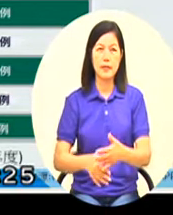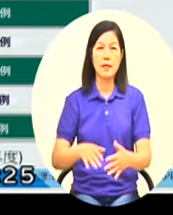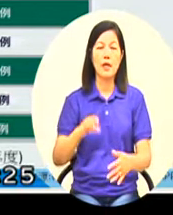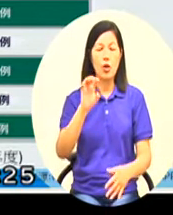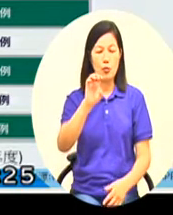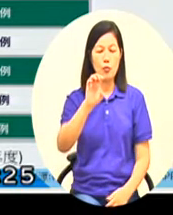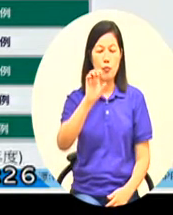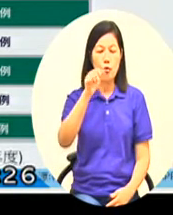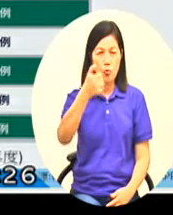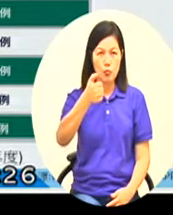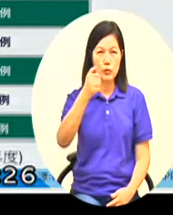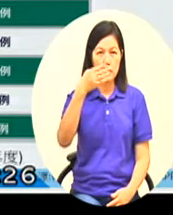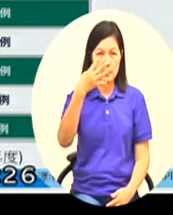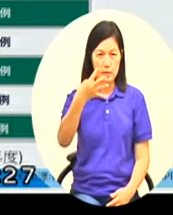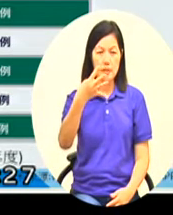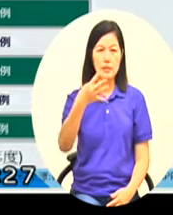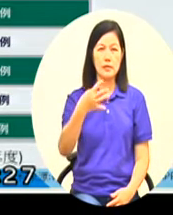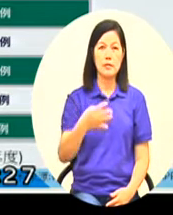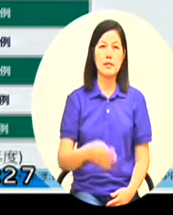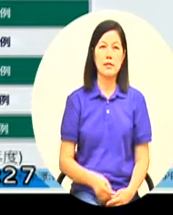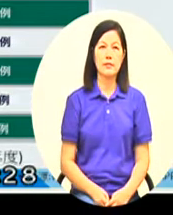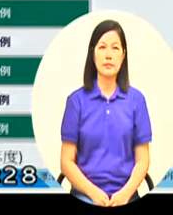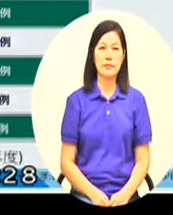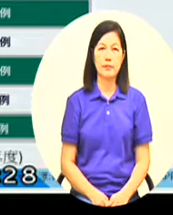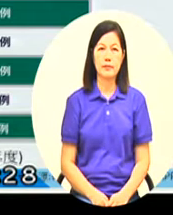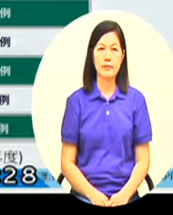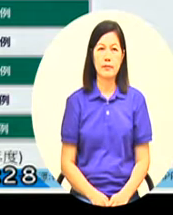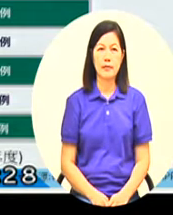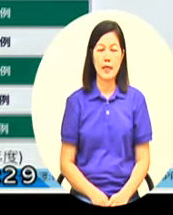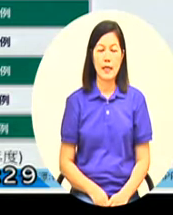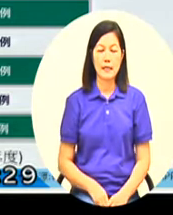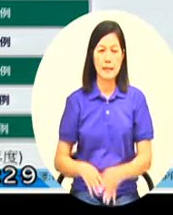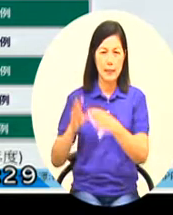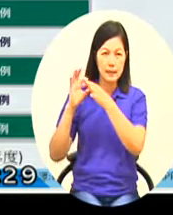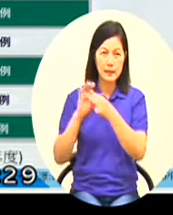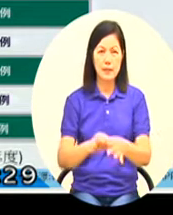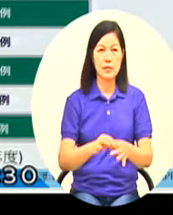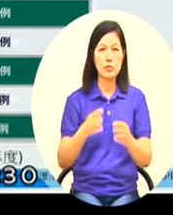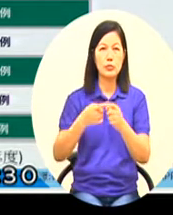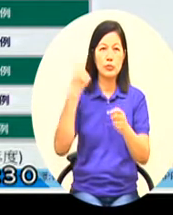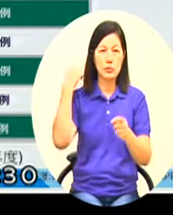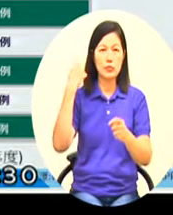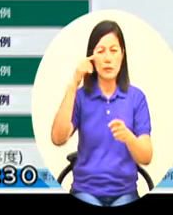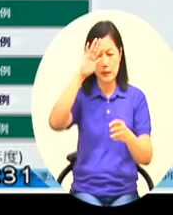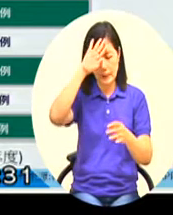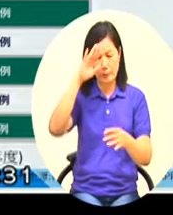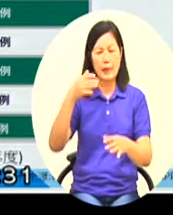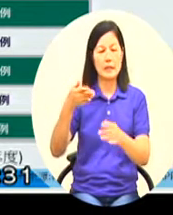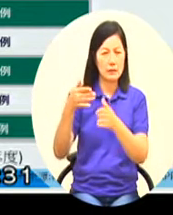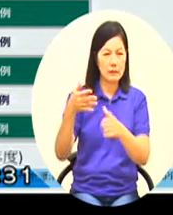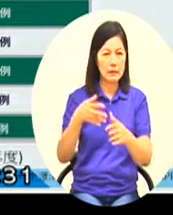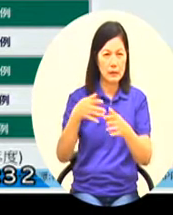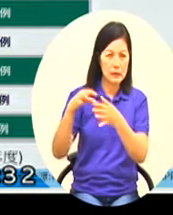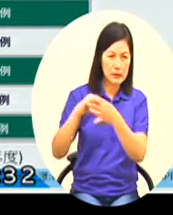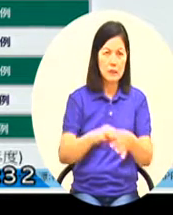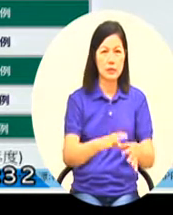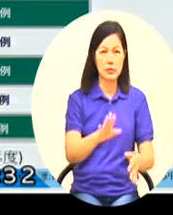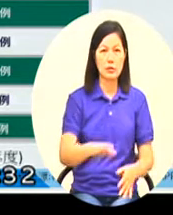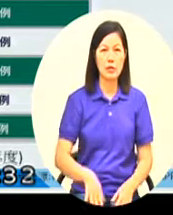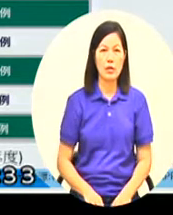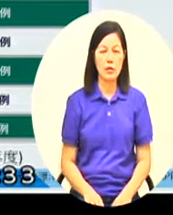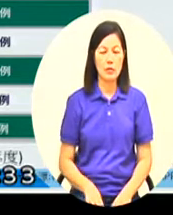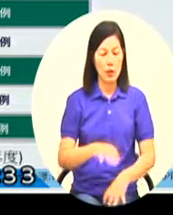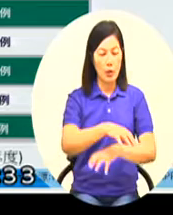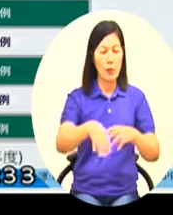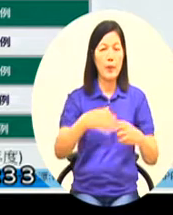所以我觉得，而且这个54件还是延续了去年的病例，所以这个真的是要大大给我们的环